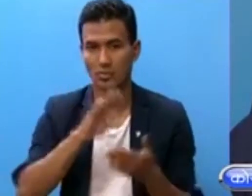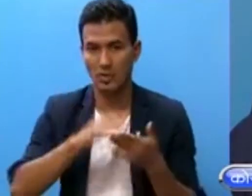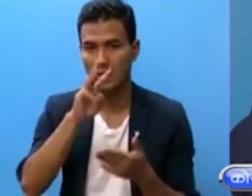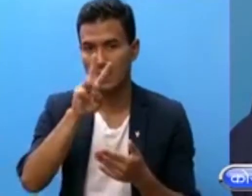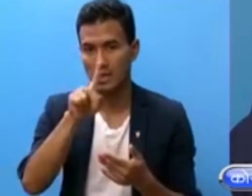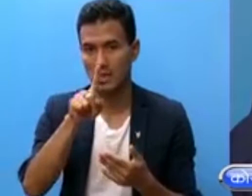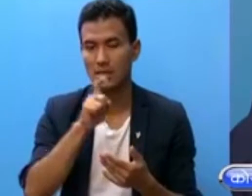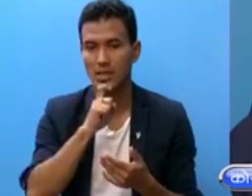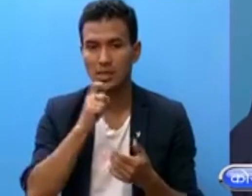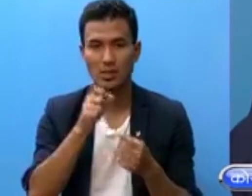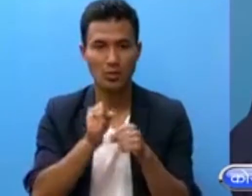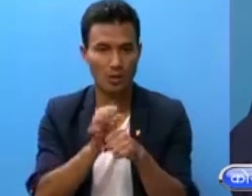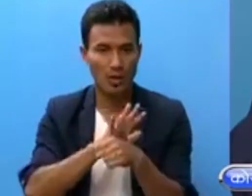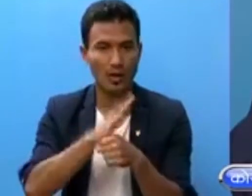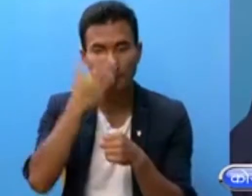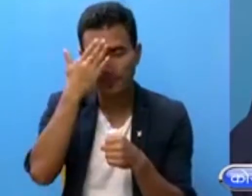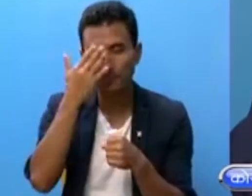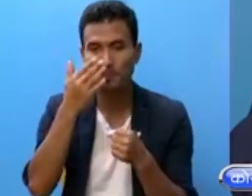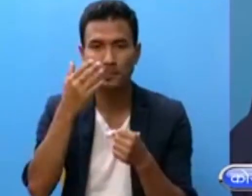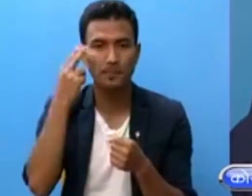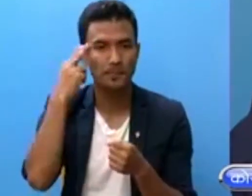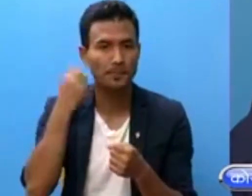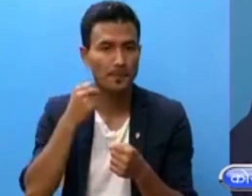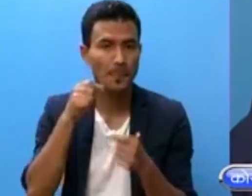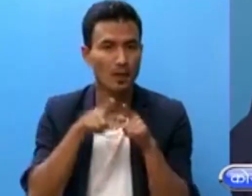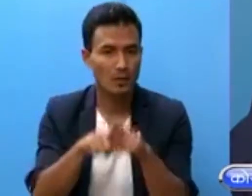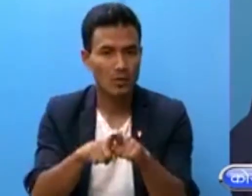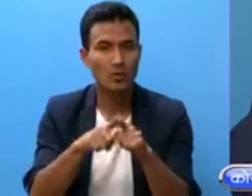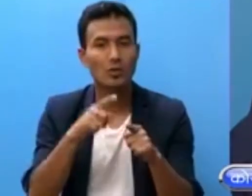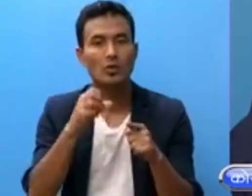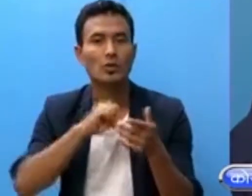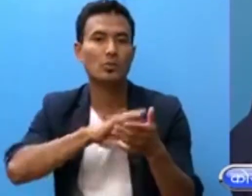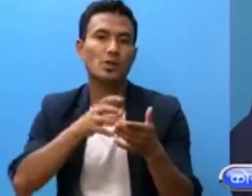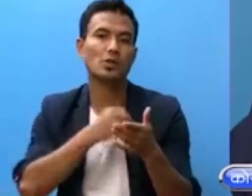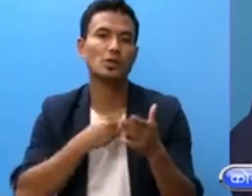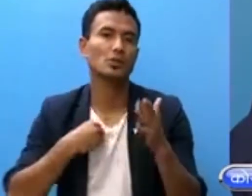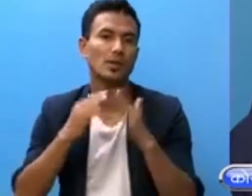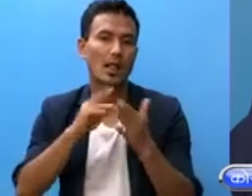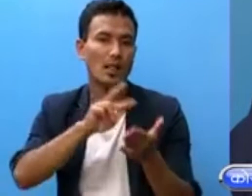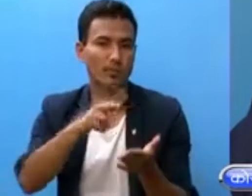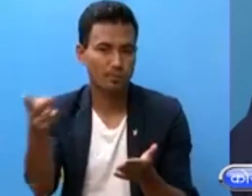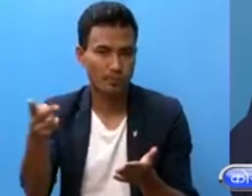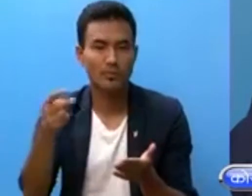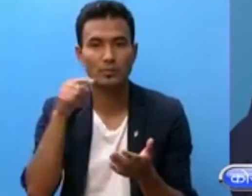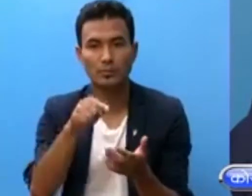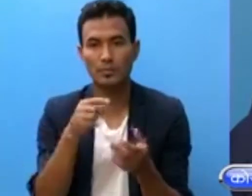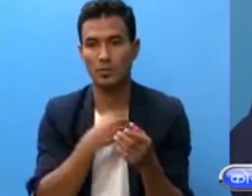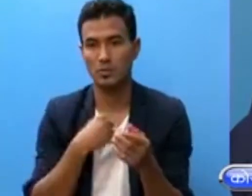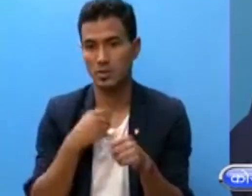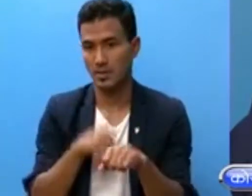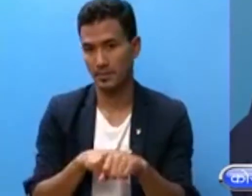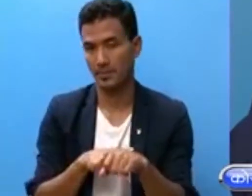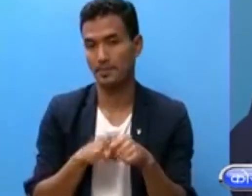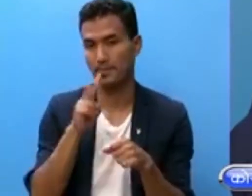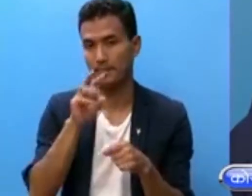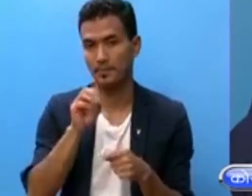2077/2/31 कोरोना संक्रमित पुष्टि भएको। लगत्तै उनलाई प्रादेशिक अस्पताल सारिएको। उनको उपचारको